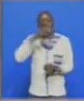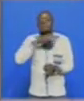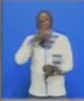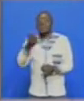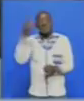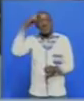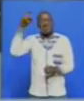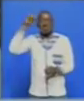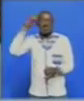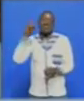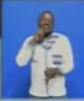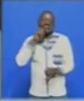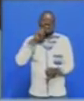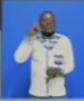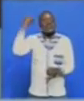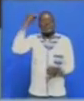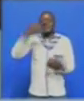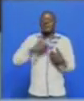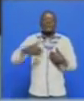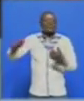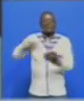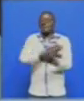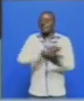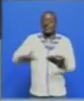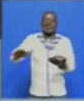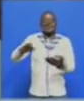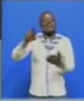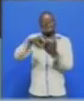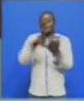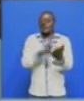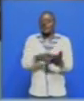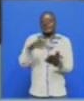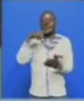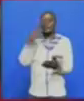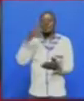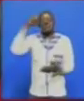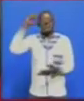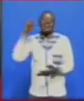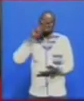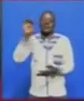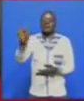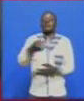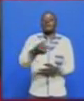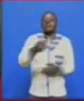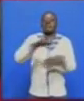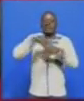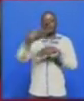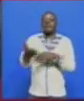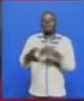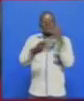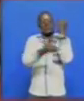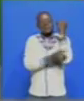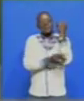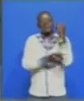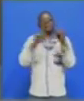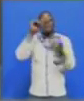parce qu'ils bafouent les normes, les règles qui régissent la sexualité. Après l'étape de Dano, cette caravane